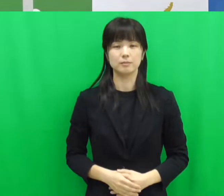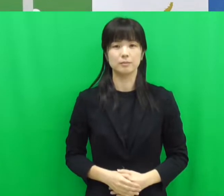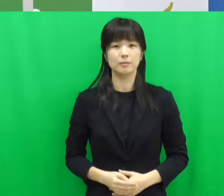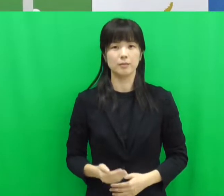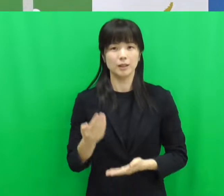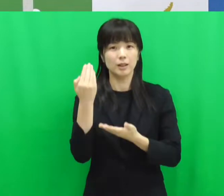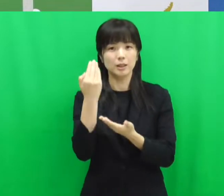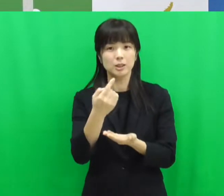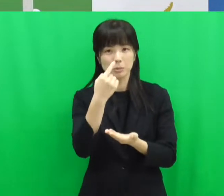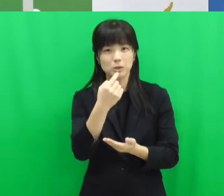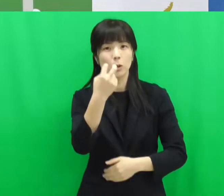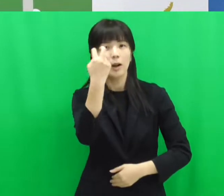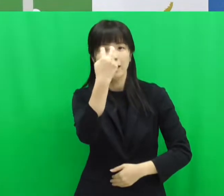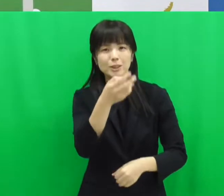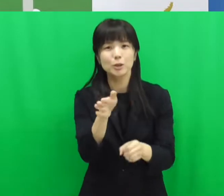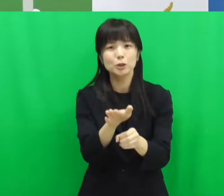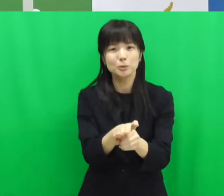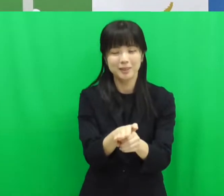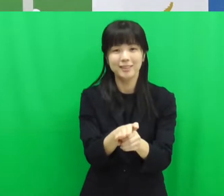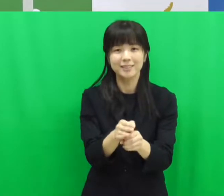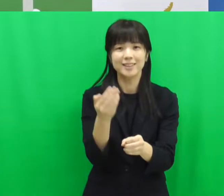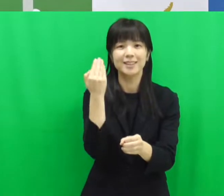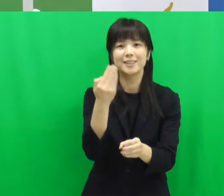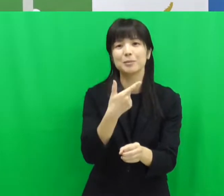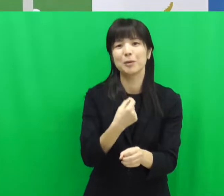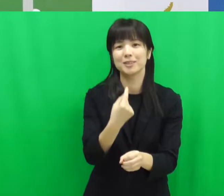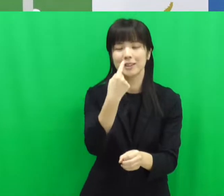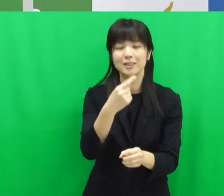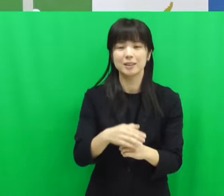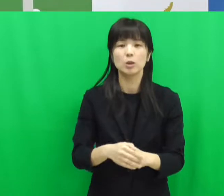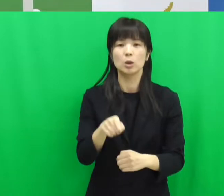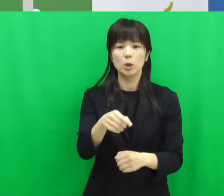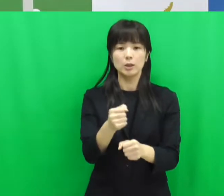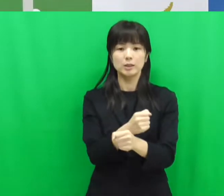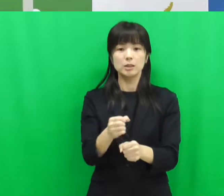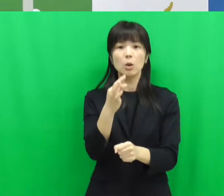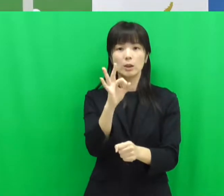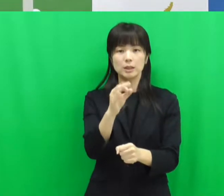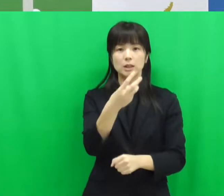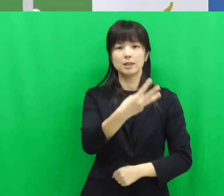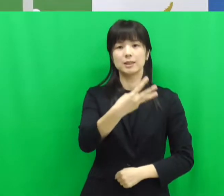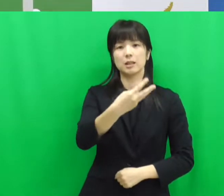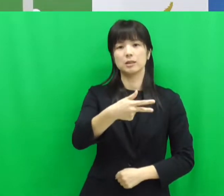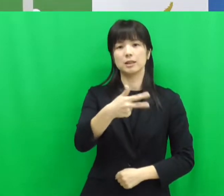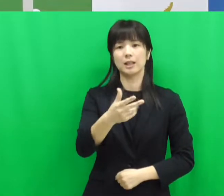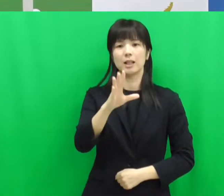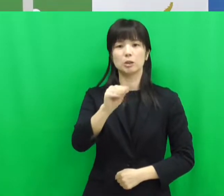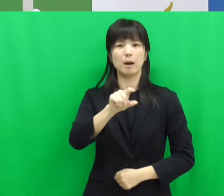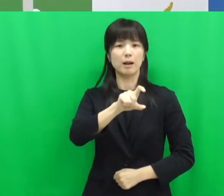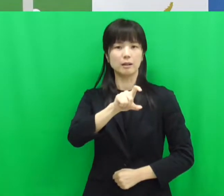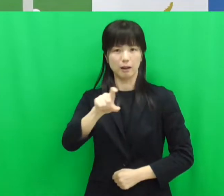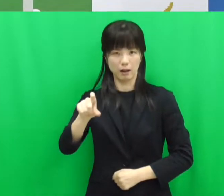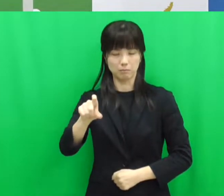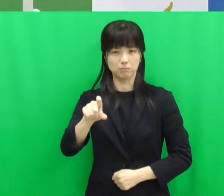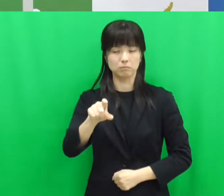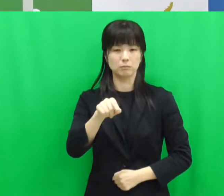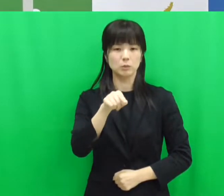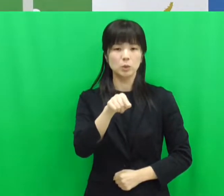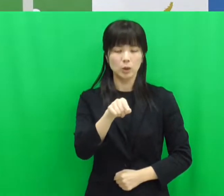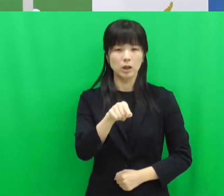確認も含めてお伺いいたしますけれども、事業費の3700万円というのは、まず利